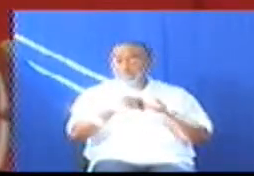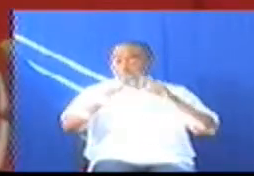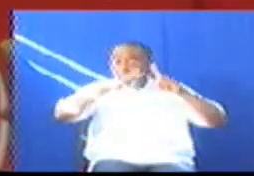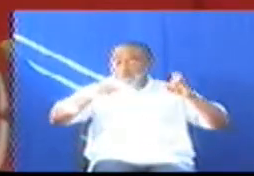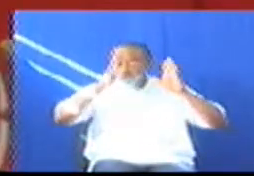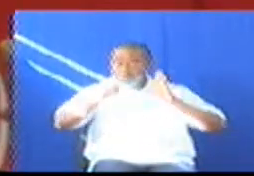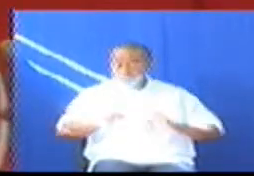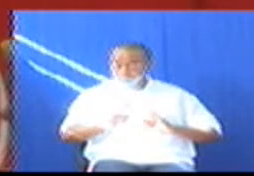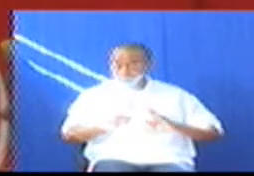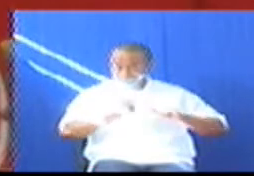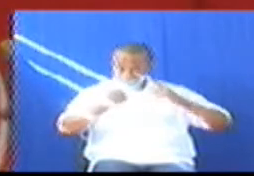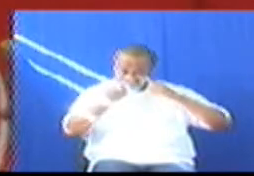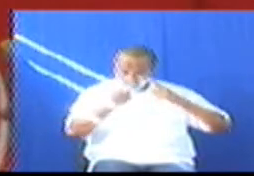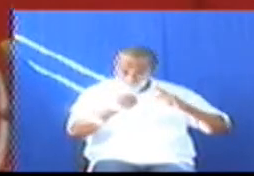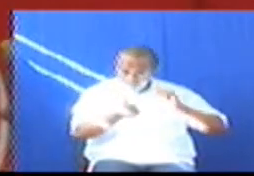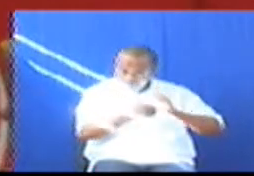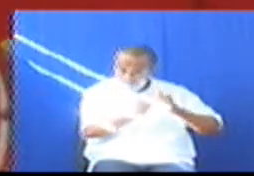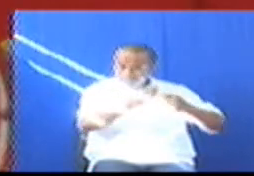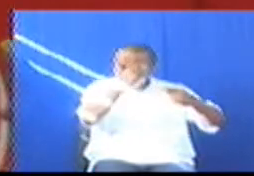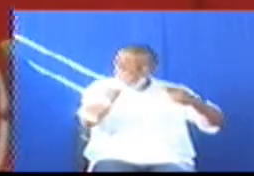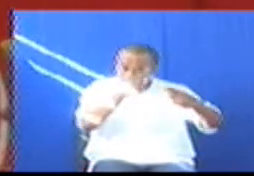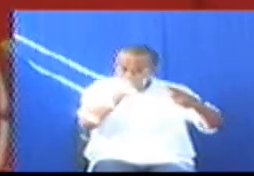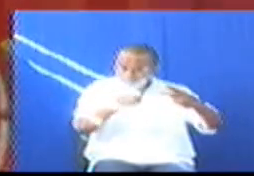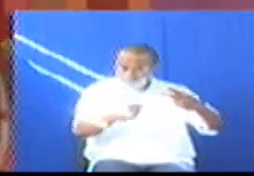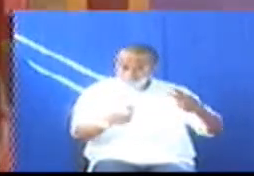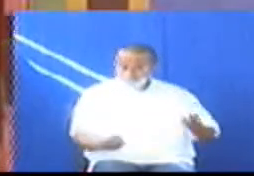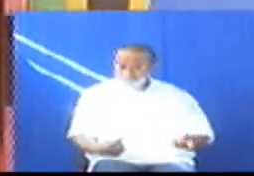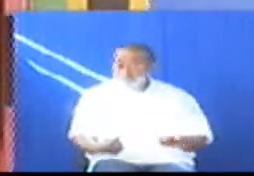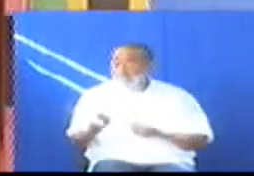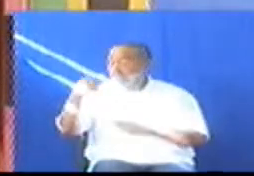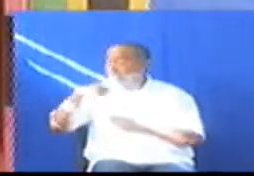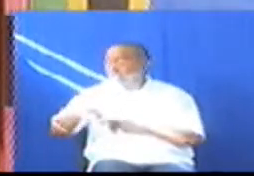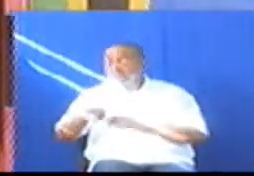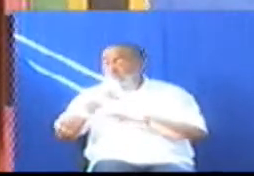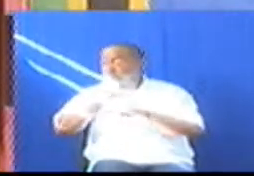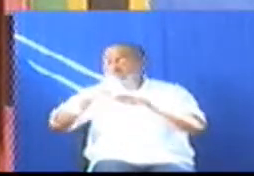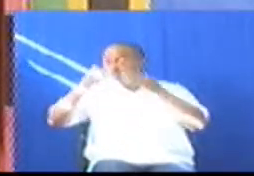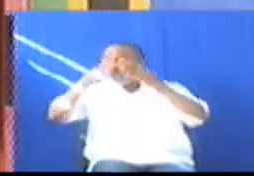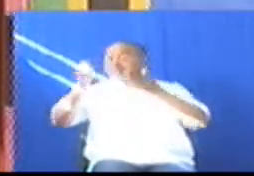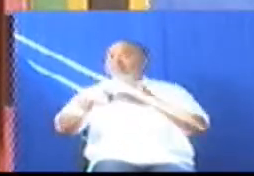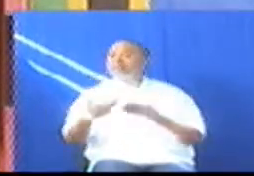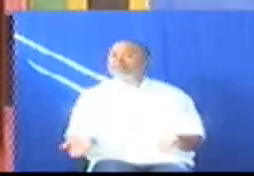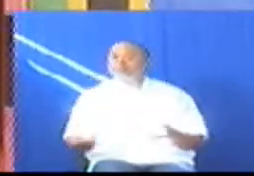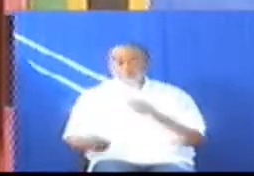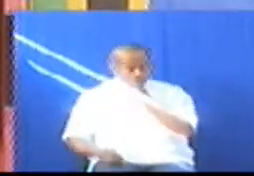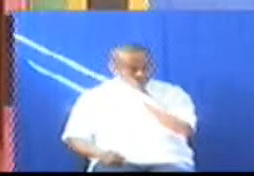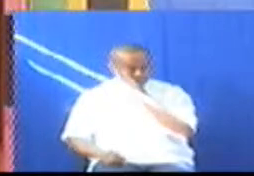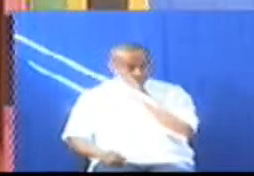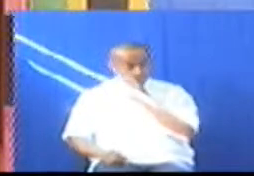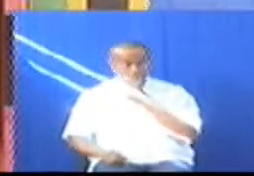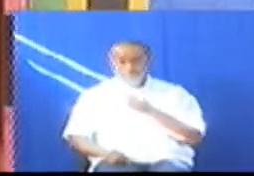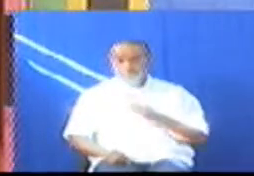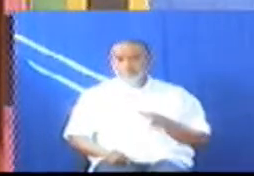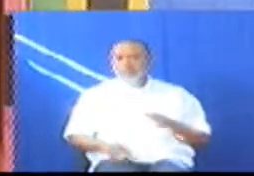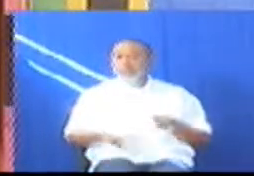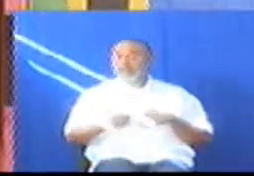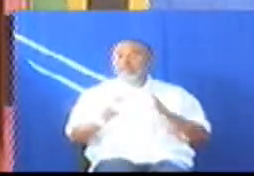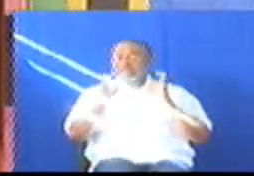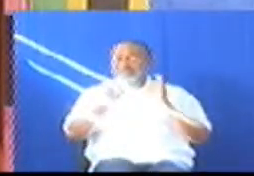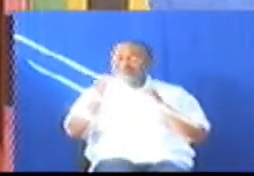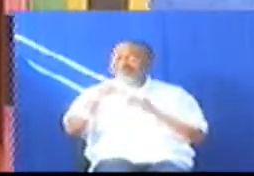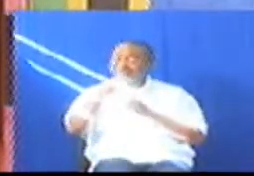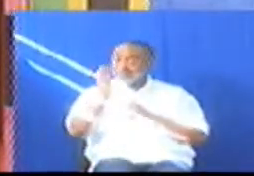ili bunge likifanya maazimio lifanye maazimio yenye tija litakayoacha heshima ya bunge, lakini vizuri